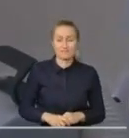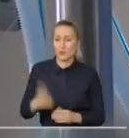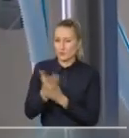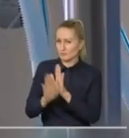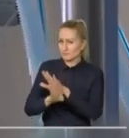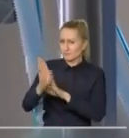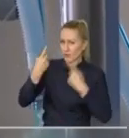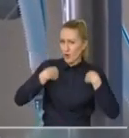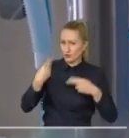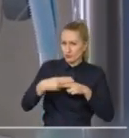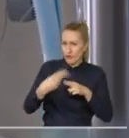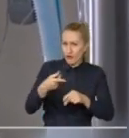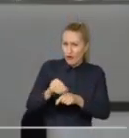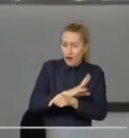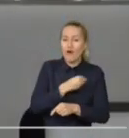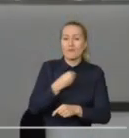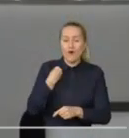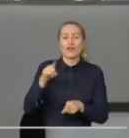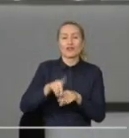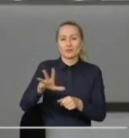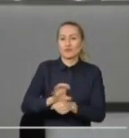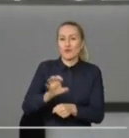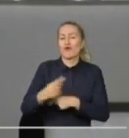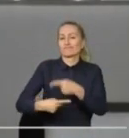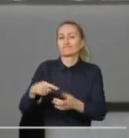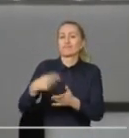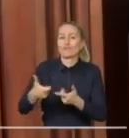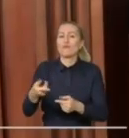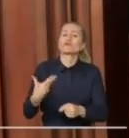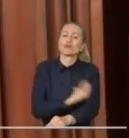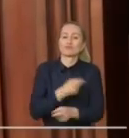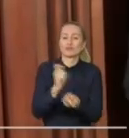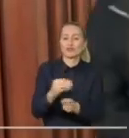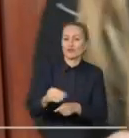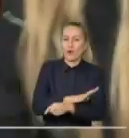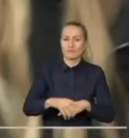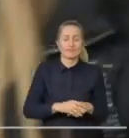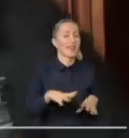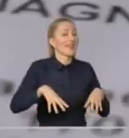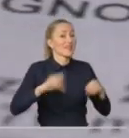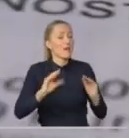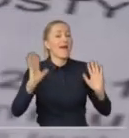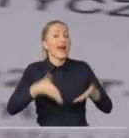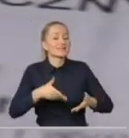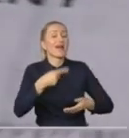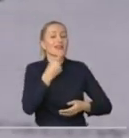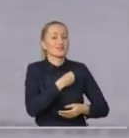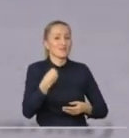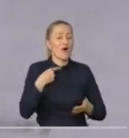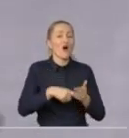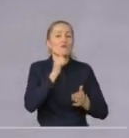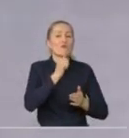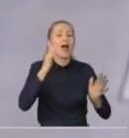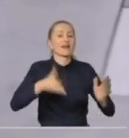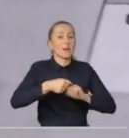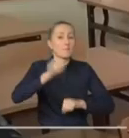liczby zakażonych. Polska dołączy do krajów produkujących szczepionkę na koronawirusa. Na początek język polski. Ruszyły próbne matury. Egzaminy w maju nie